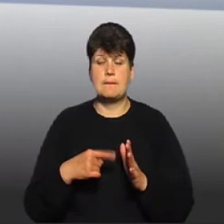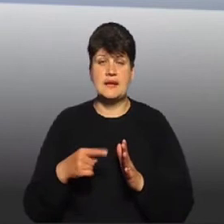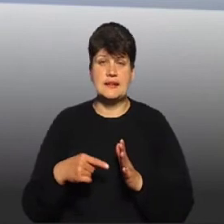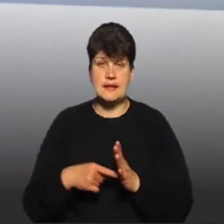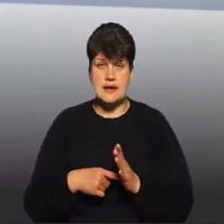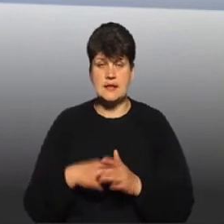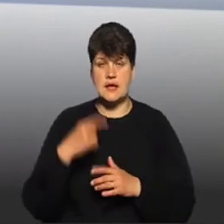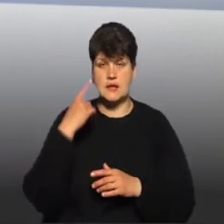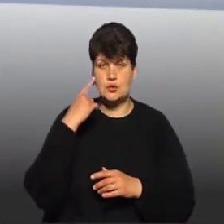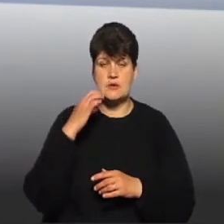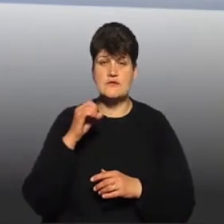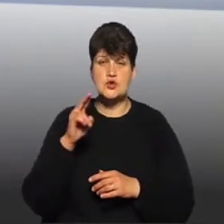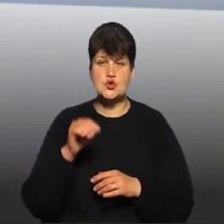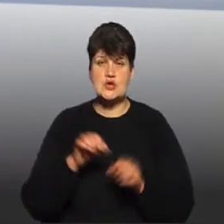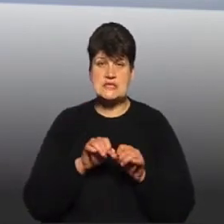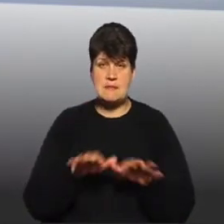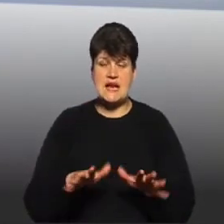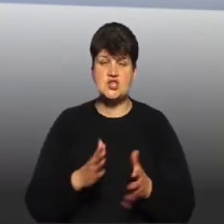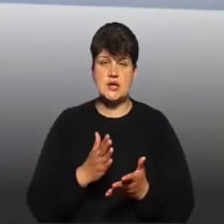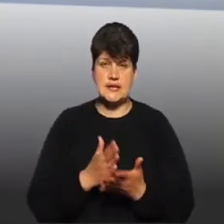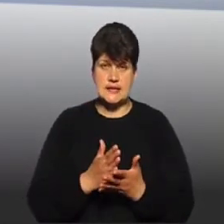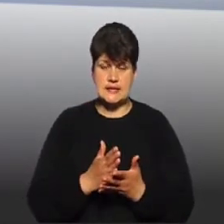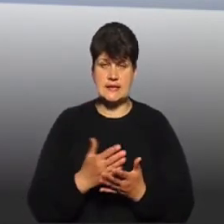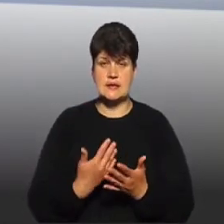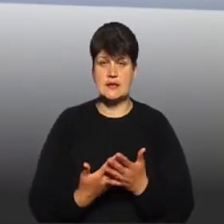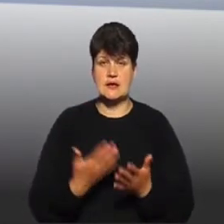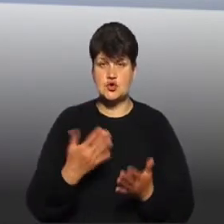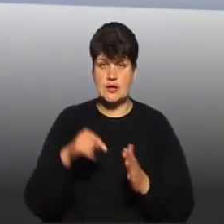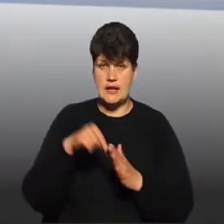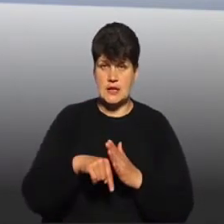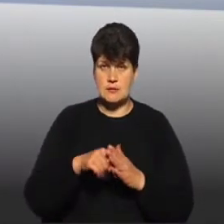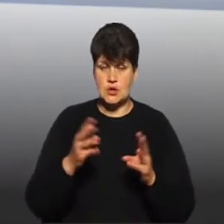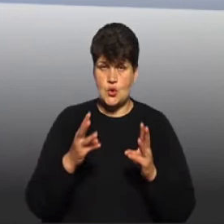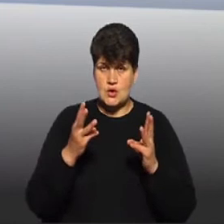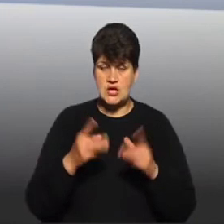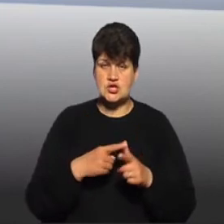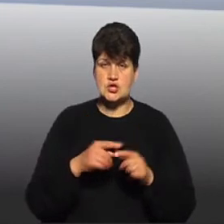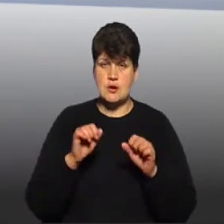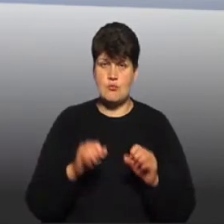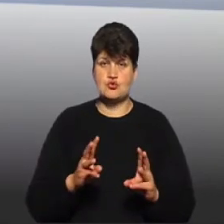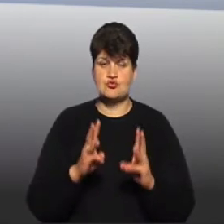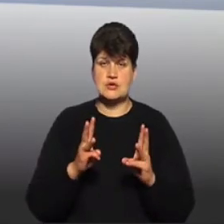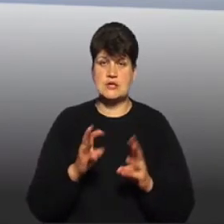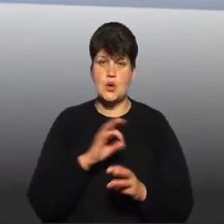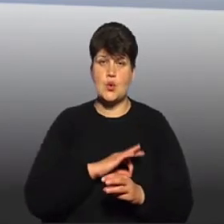соціальних мережах, зокрема, вона є. Якщо от воно на глибину горить, чи можуть загорітися якісь корисні копалини,